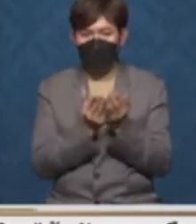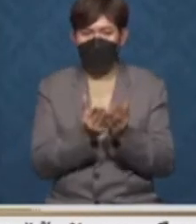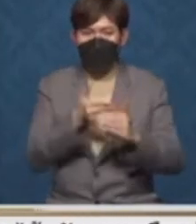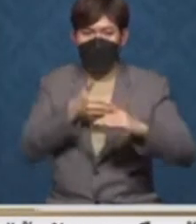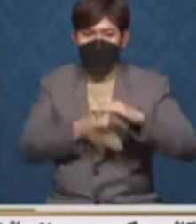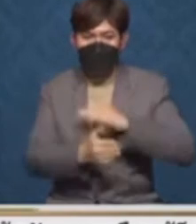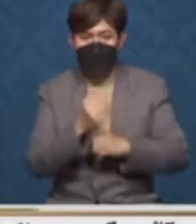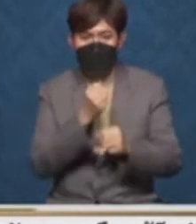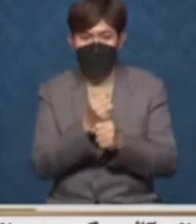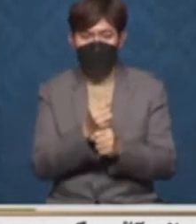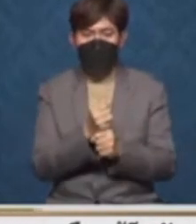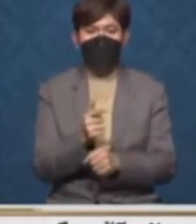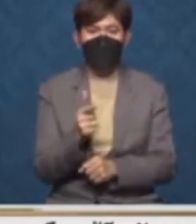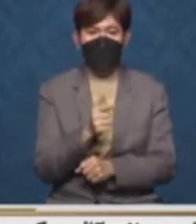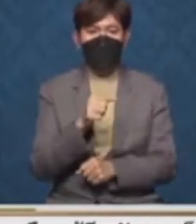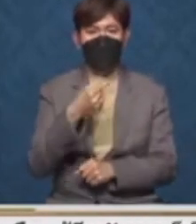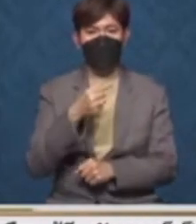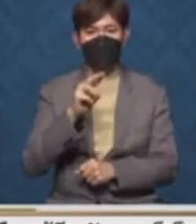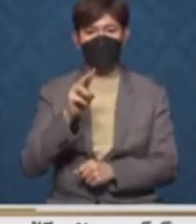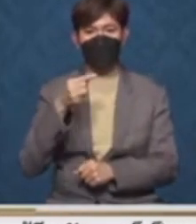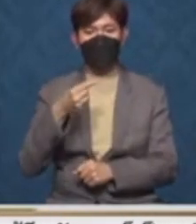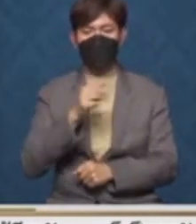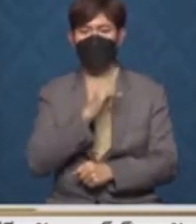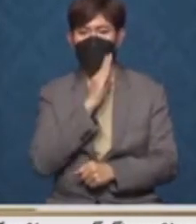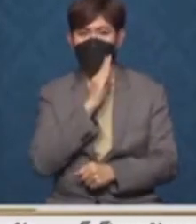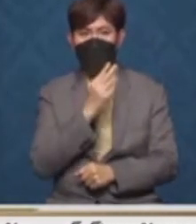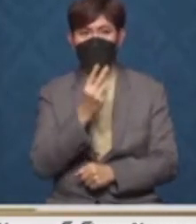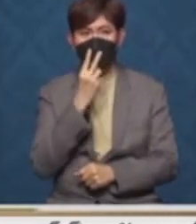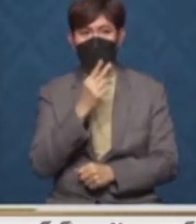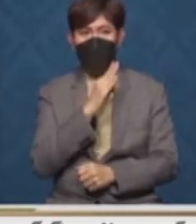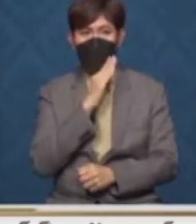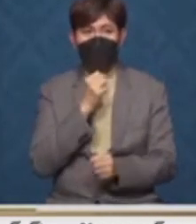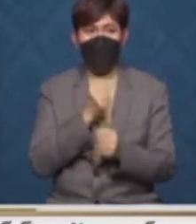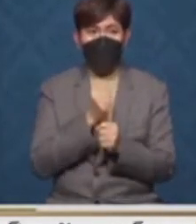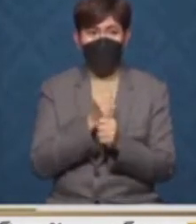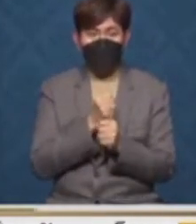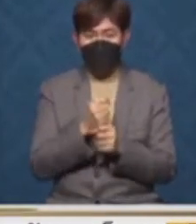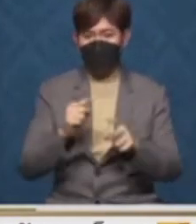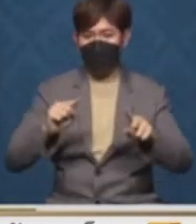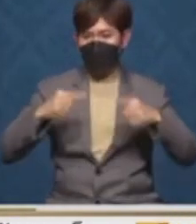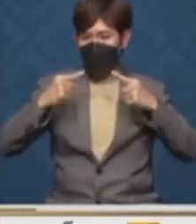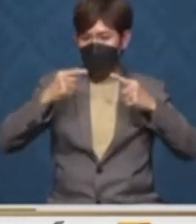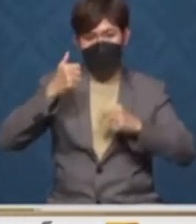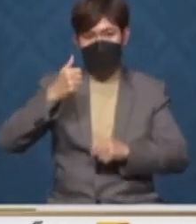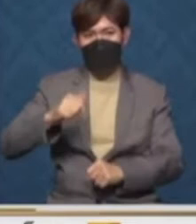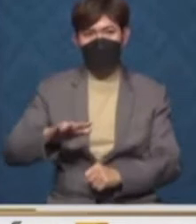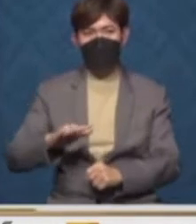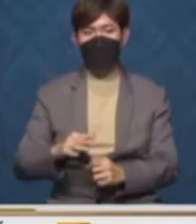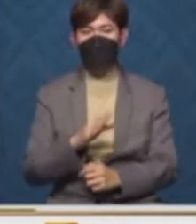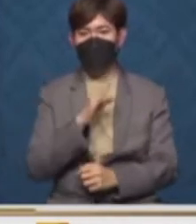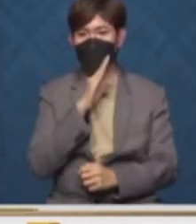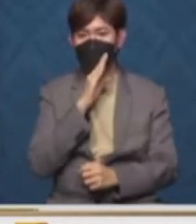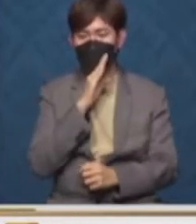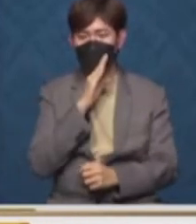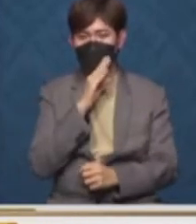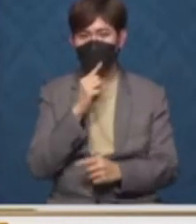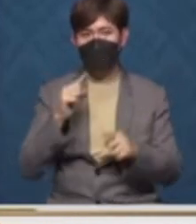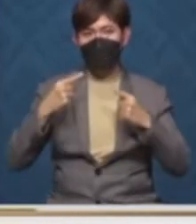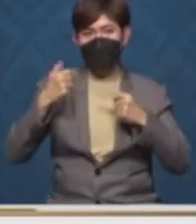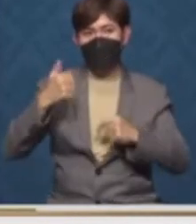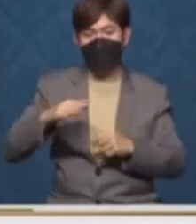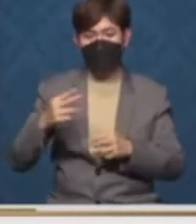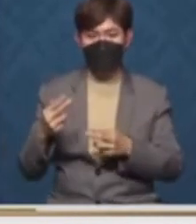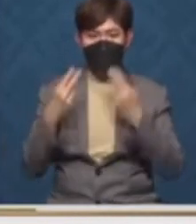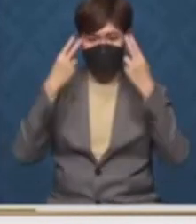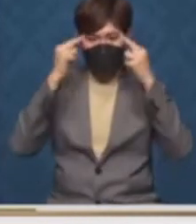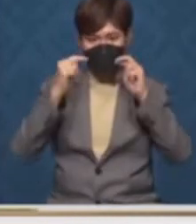ำจีจูจีเก้เนี่ยแล้วก็เป็นถ้าลุงป้อมนะครับตอบเรื่องนี้ไม่ได้เนี่ยไม่สมควรนะครับที่จะมาเป็นนาย